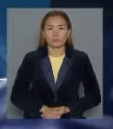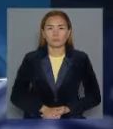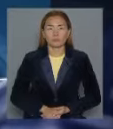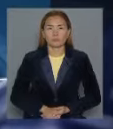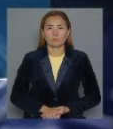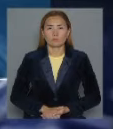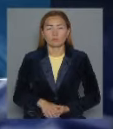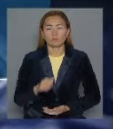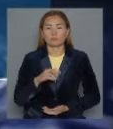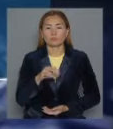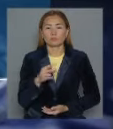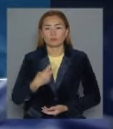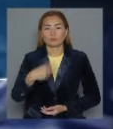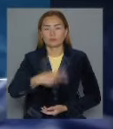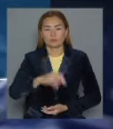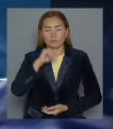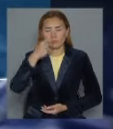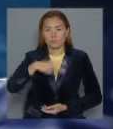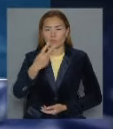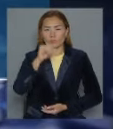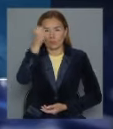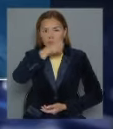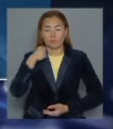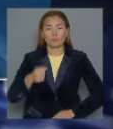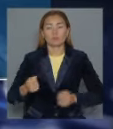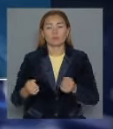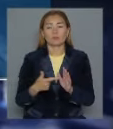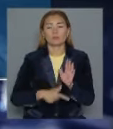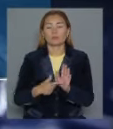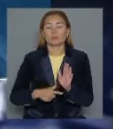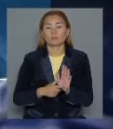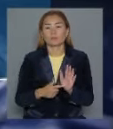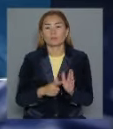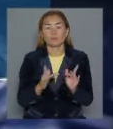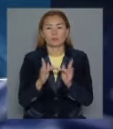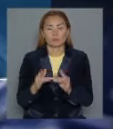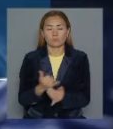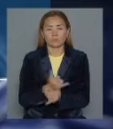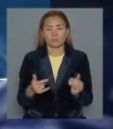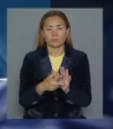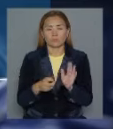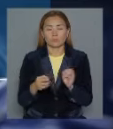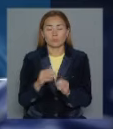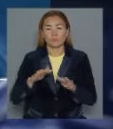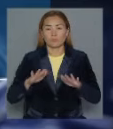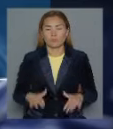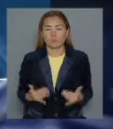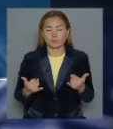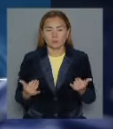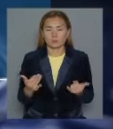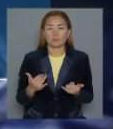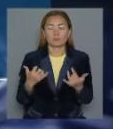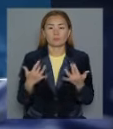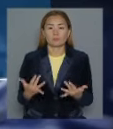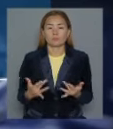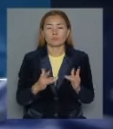В этот раз с 2020 года по 2022 год введено в эксплуатацию 7 студенческих общежитий на 810 мест. Сейчас существует